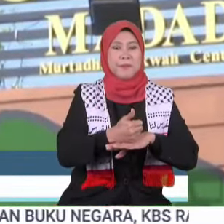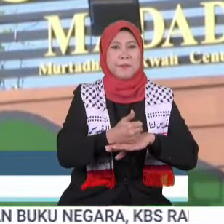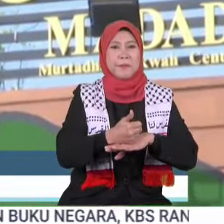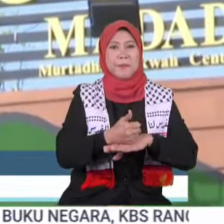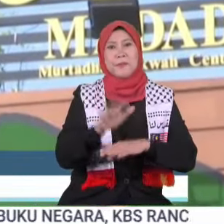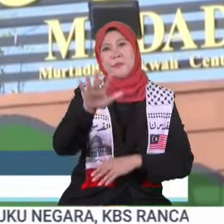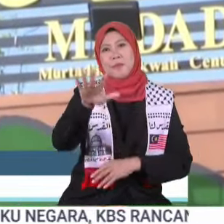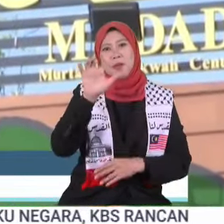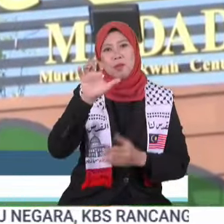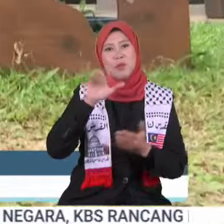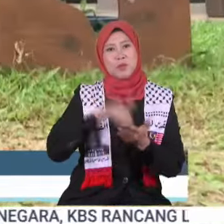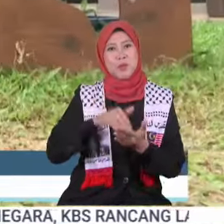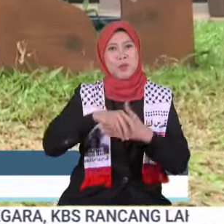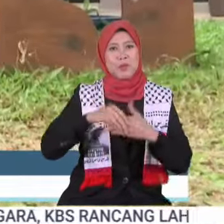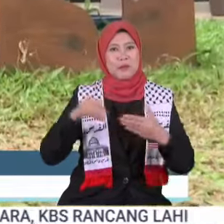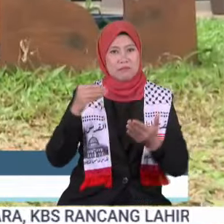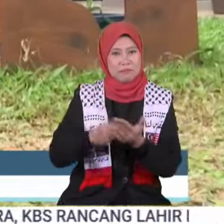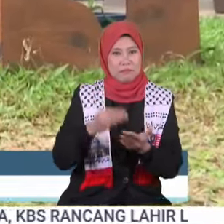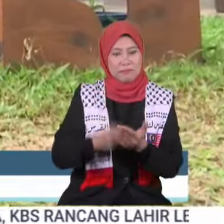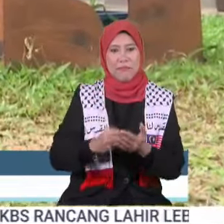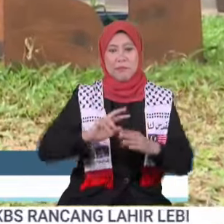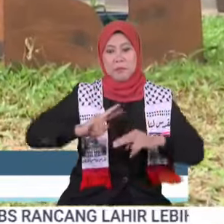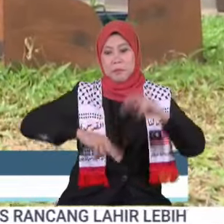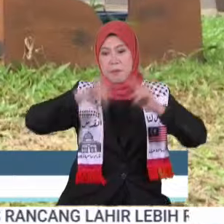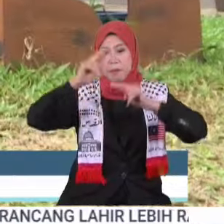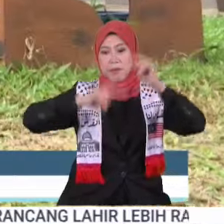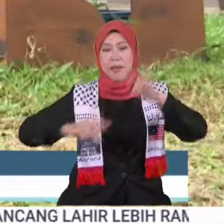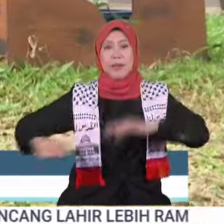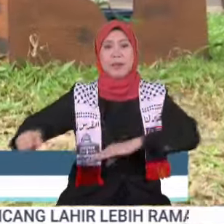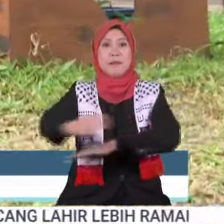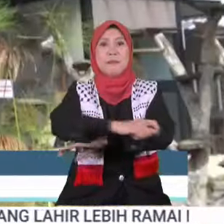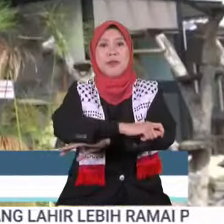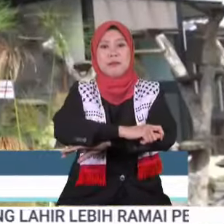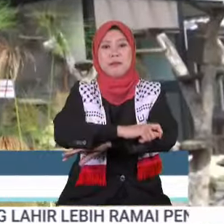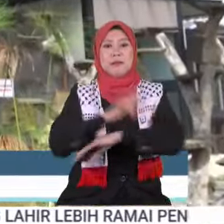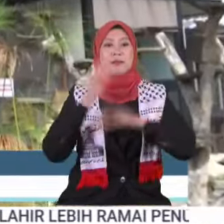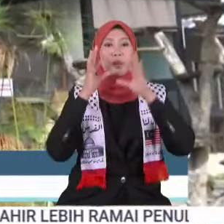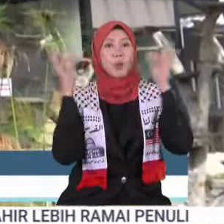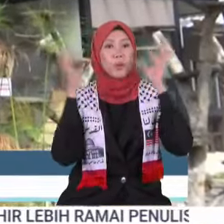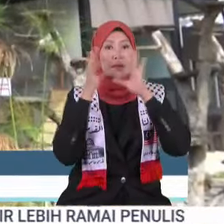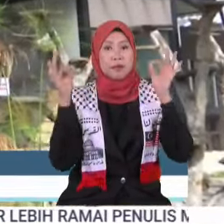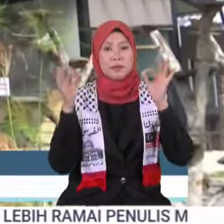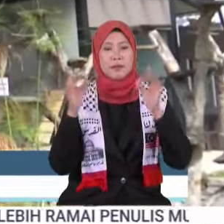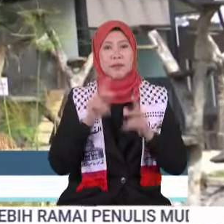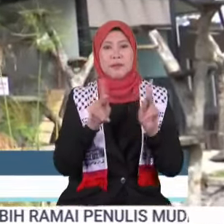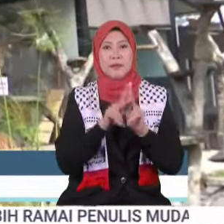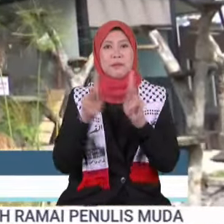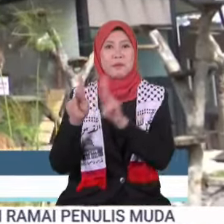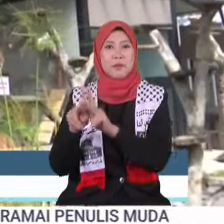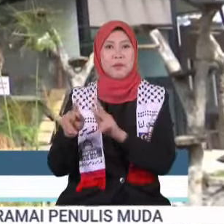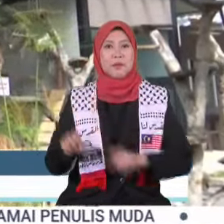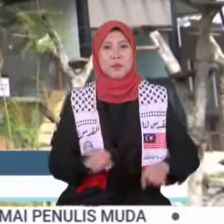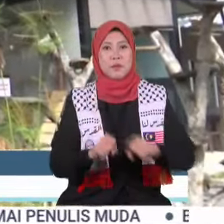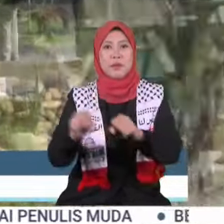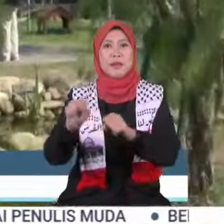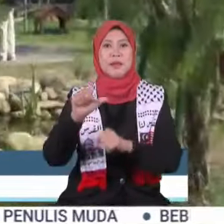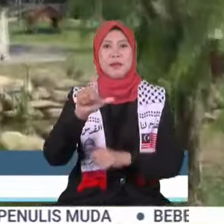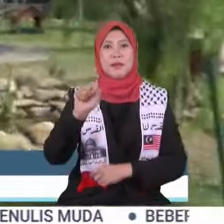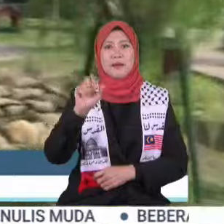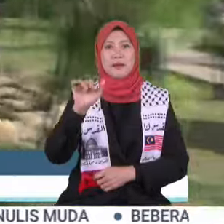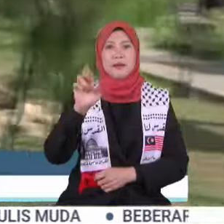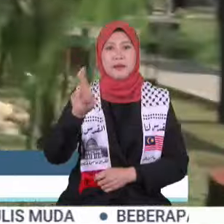modal RM500,000, beliau membina taman kucing di pusat pengajiannya di Kampung Teluk, Sungai Layar, Sungai Petani,